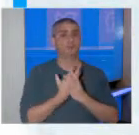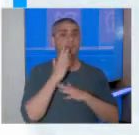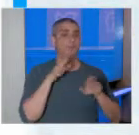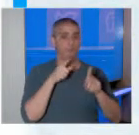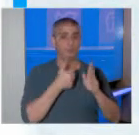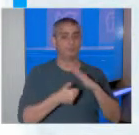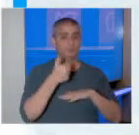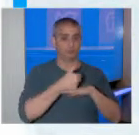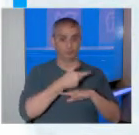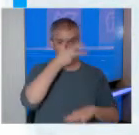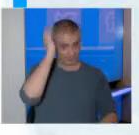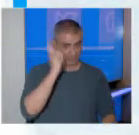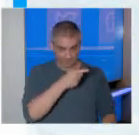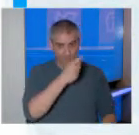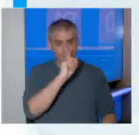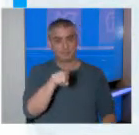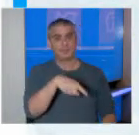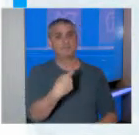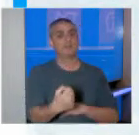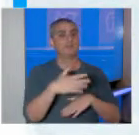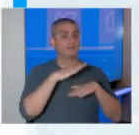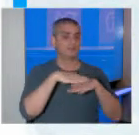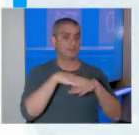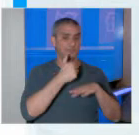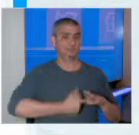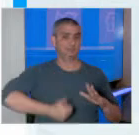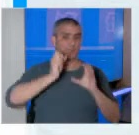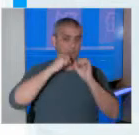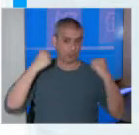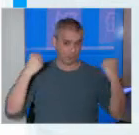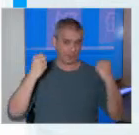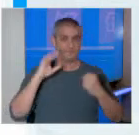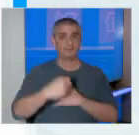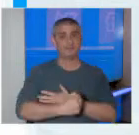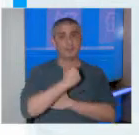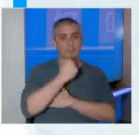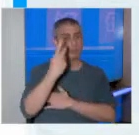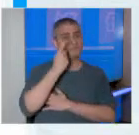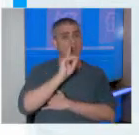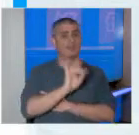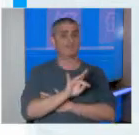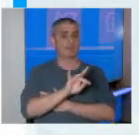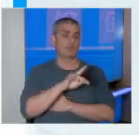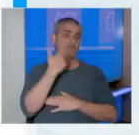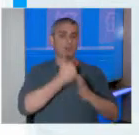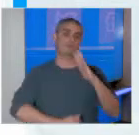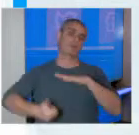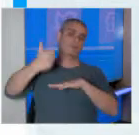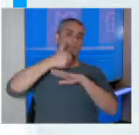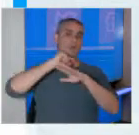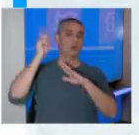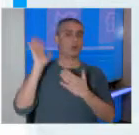הממשלה בראשות יאיר לפיד, נבטל את תפקיד שר התורה ואת סמכויותיו להטיל וטו ולהיות